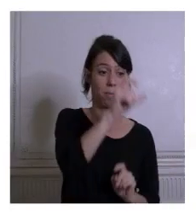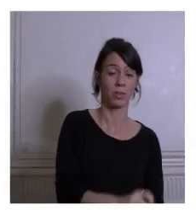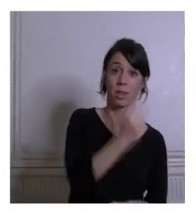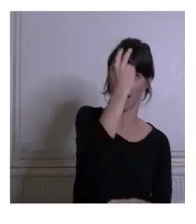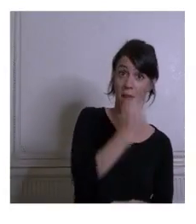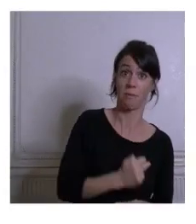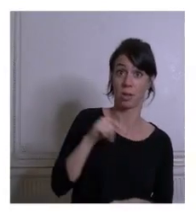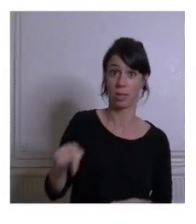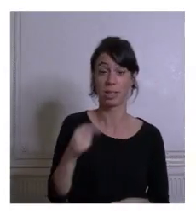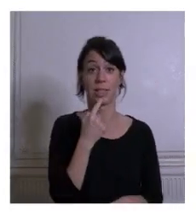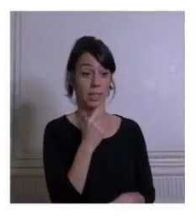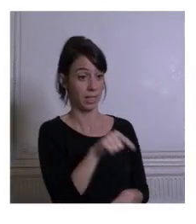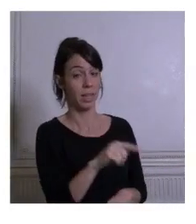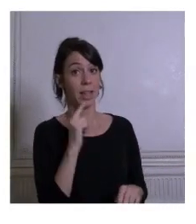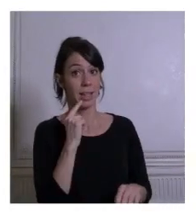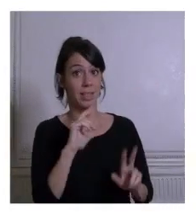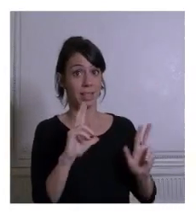de